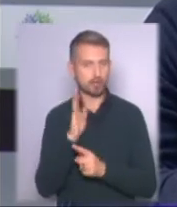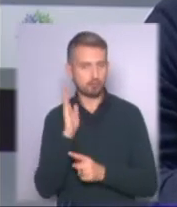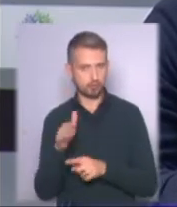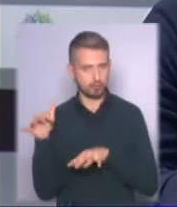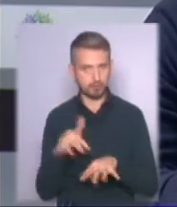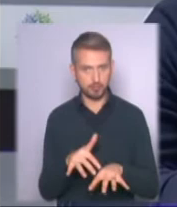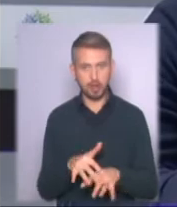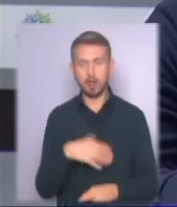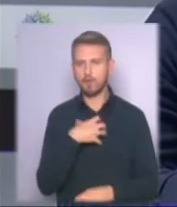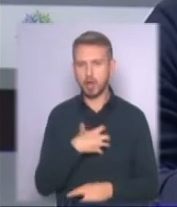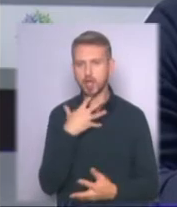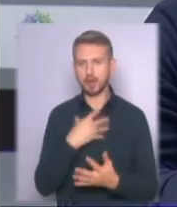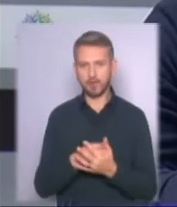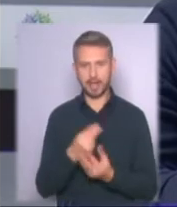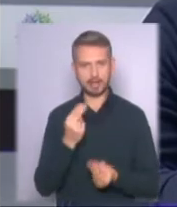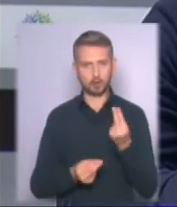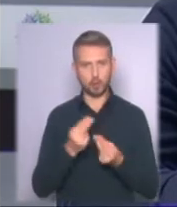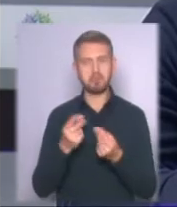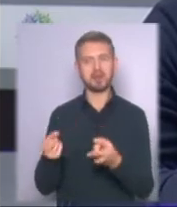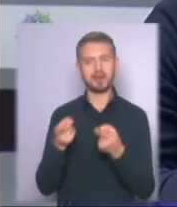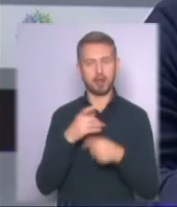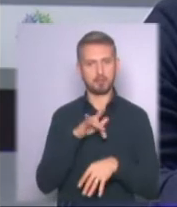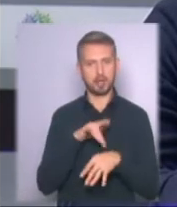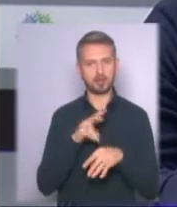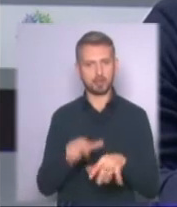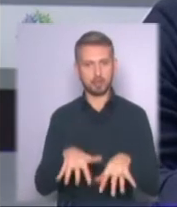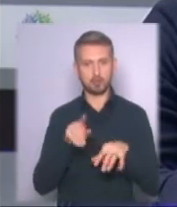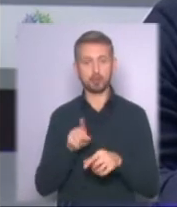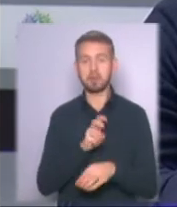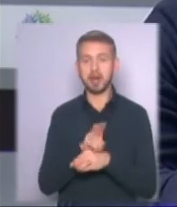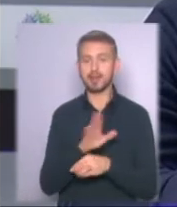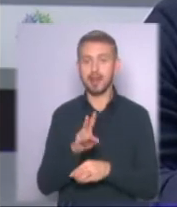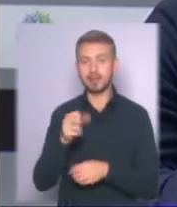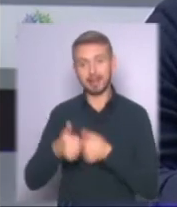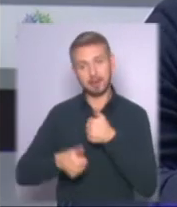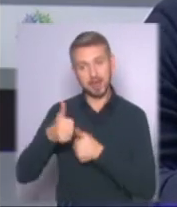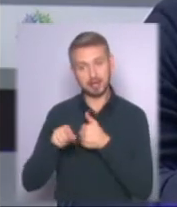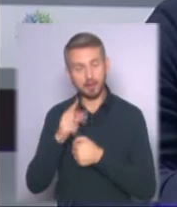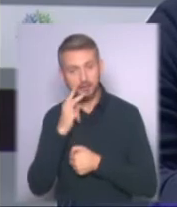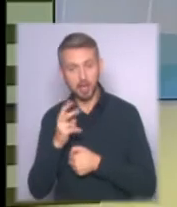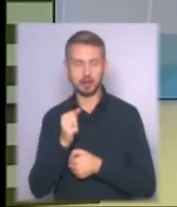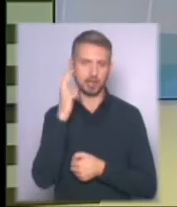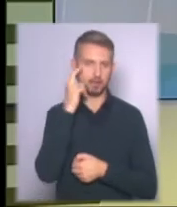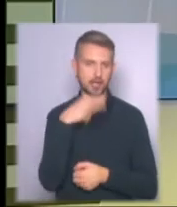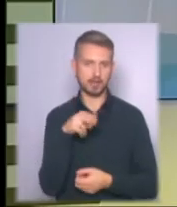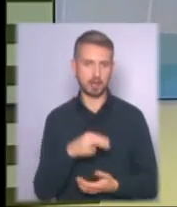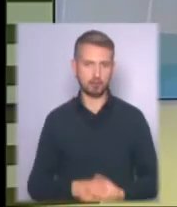игрой привлекать болельщиков на трибуну, чтобы приходили не на соперников смотреть, а на Київське «Динамо».